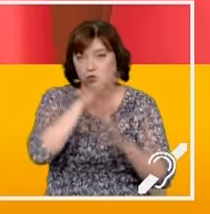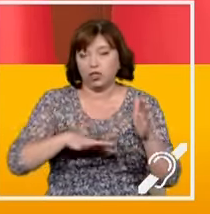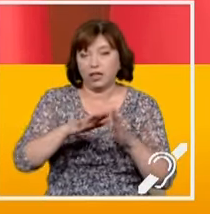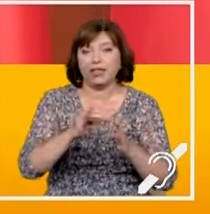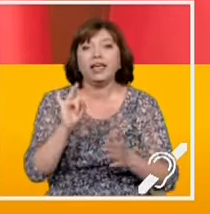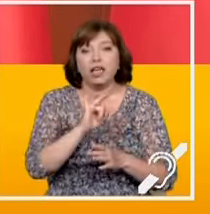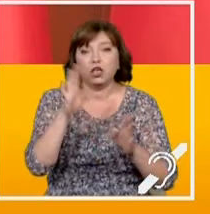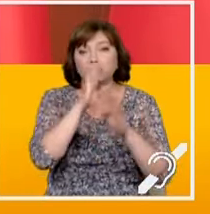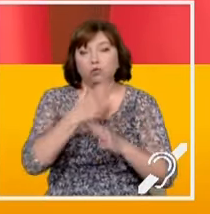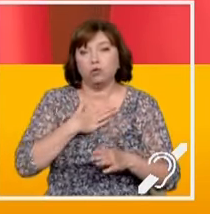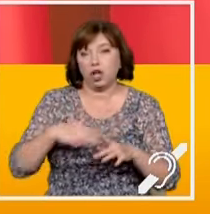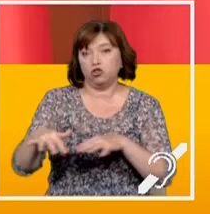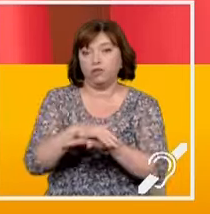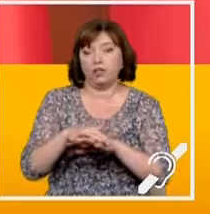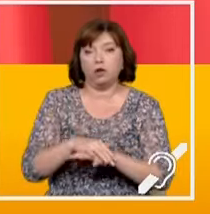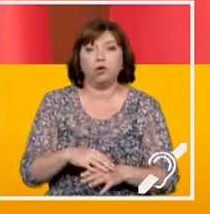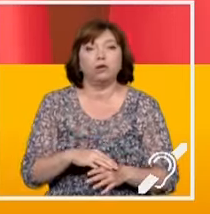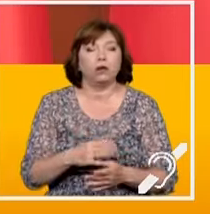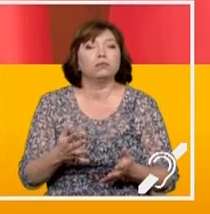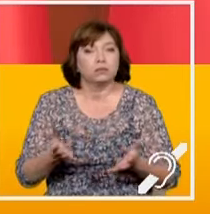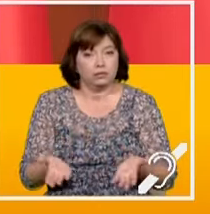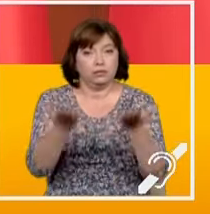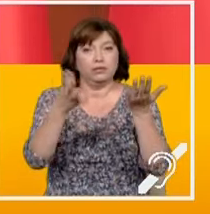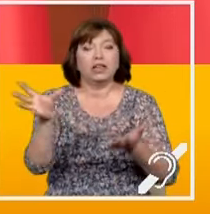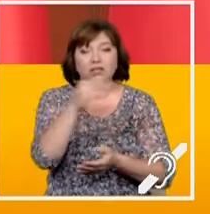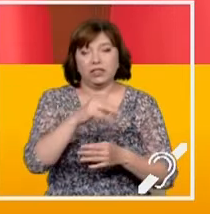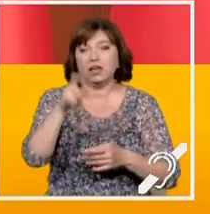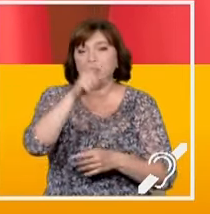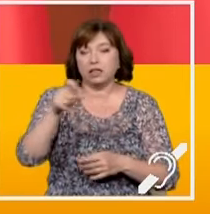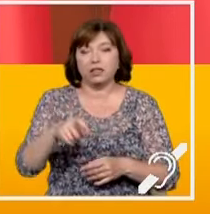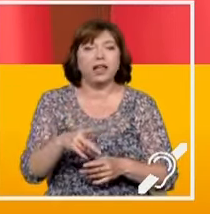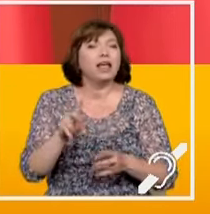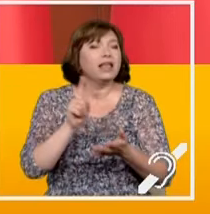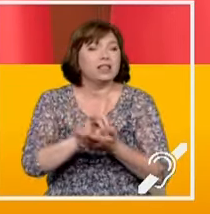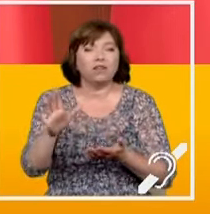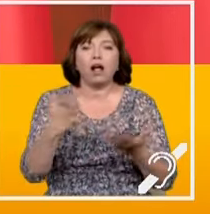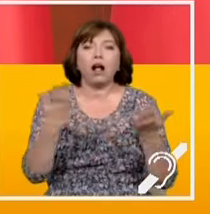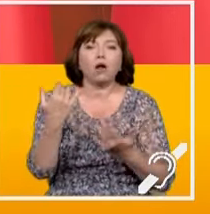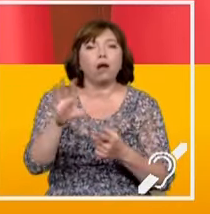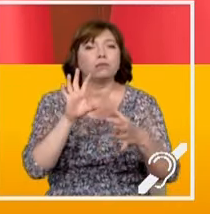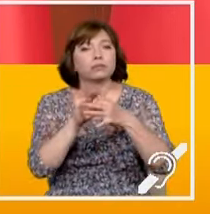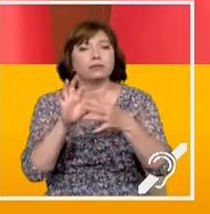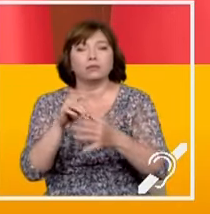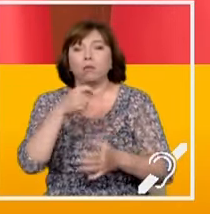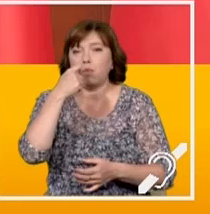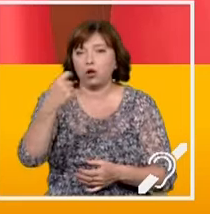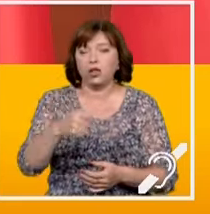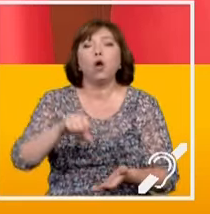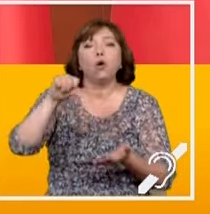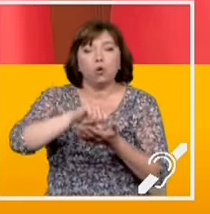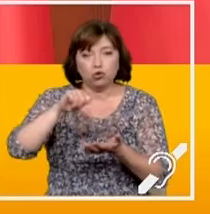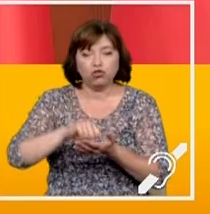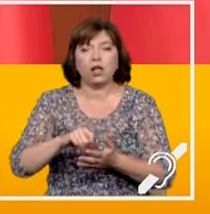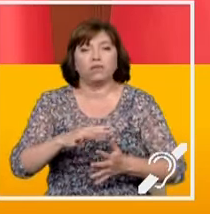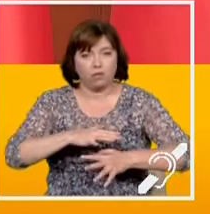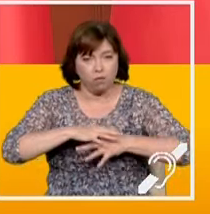nostru. Îndemn toți cetățenii moldoveni, indiferent de preferințele politice, să participe în număr cât